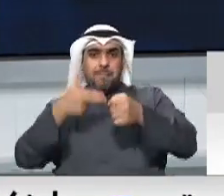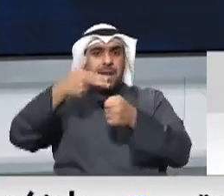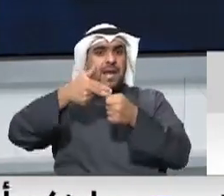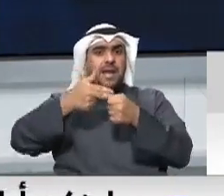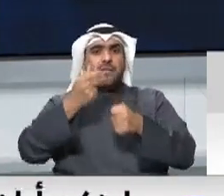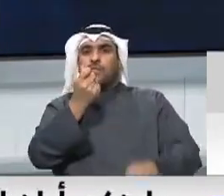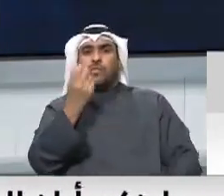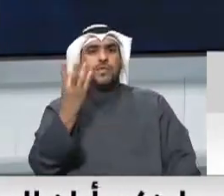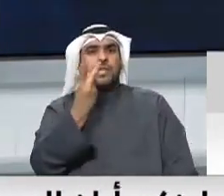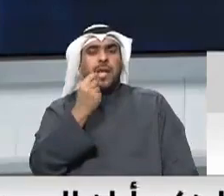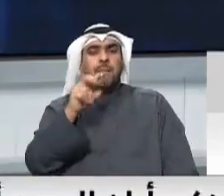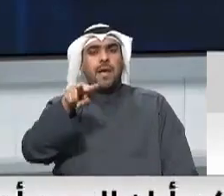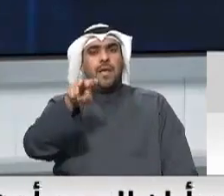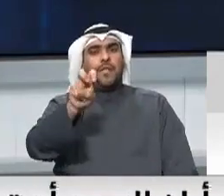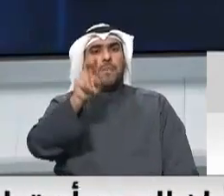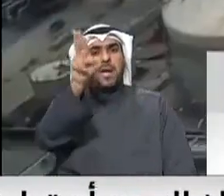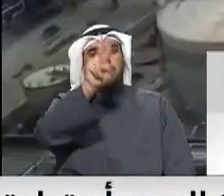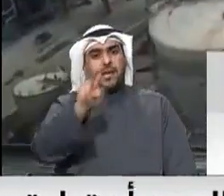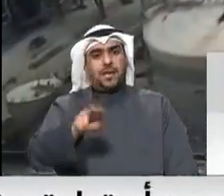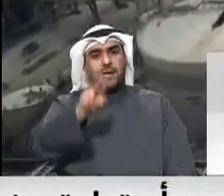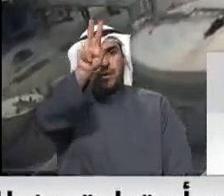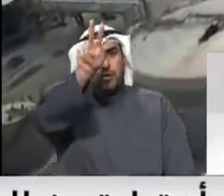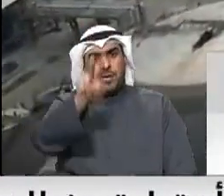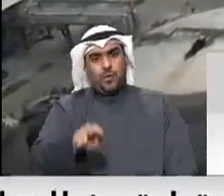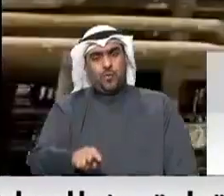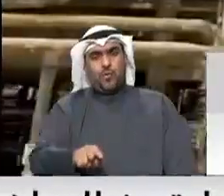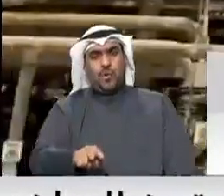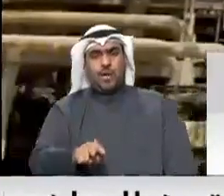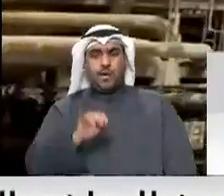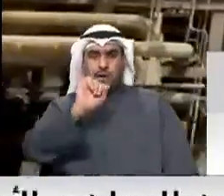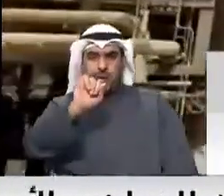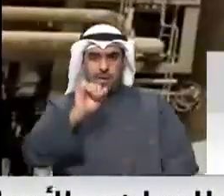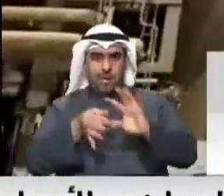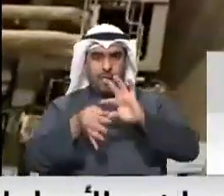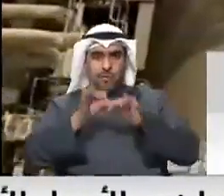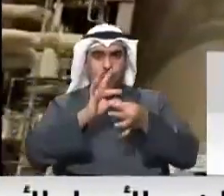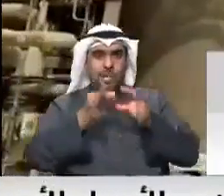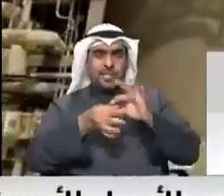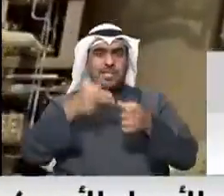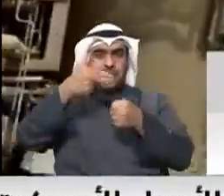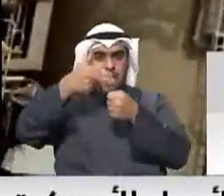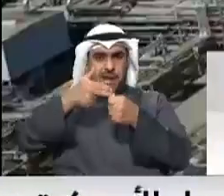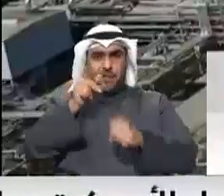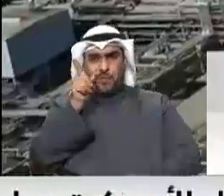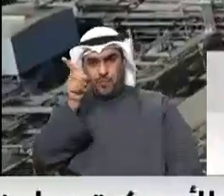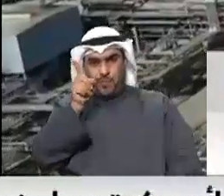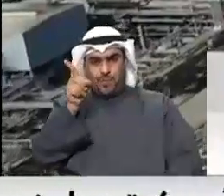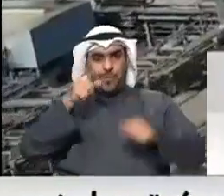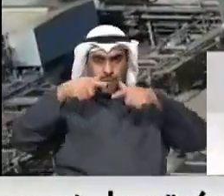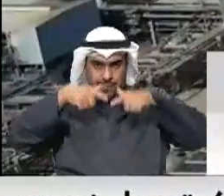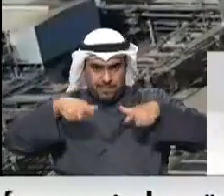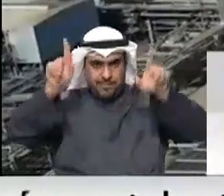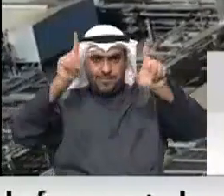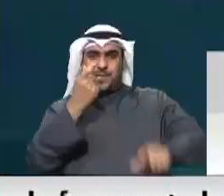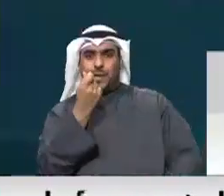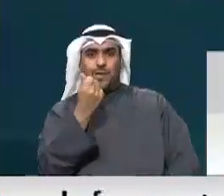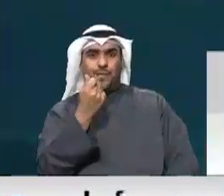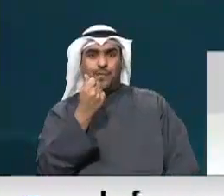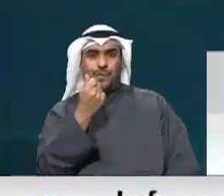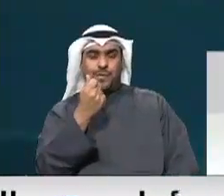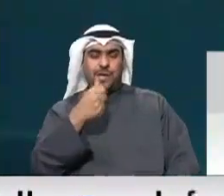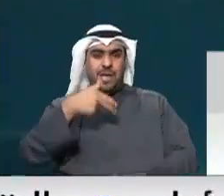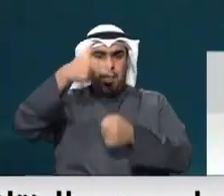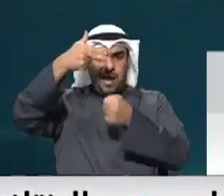و73 سنتا للبرميل وفقا للسعر المعلن من مؤسسة البترول الكويتية. وفي الأسواق العالمية انخفضت